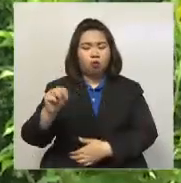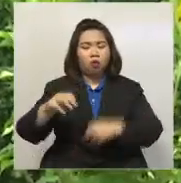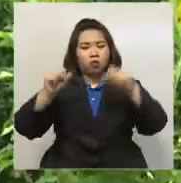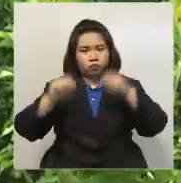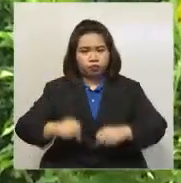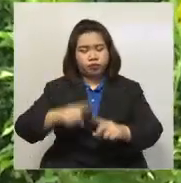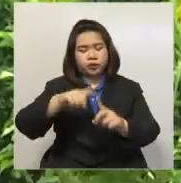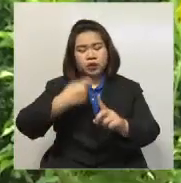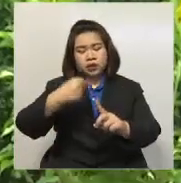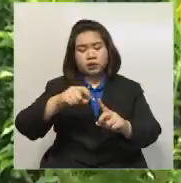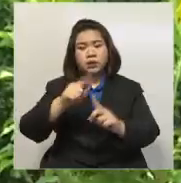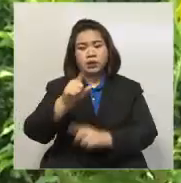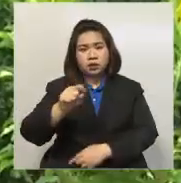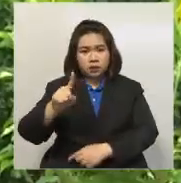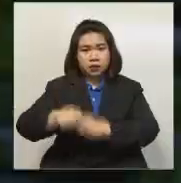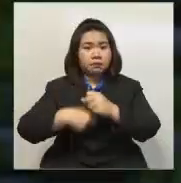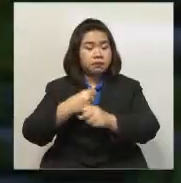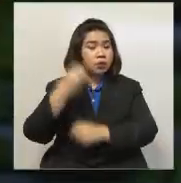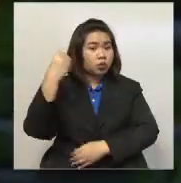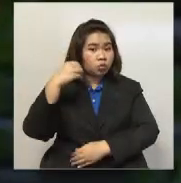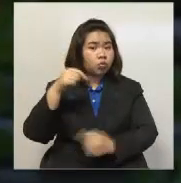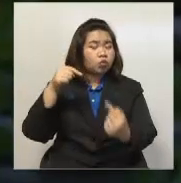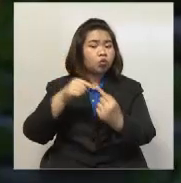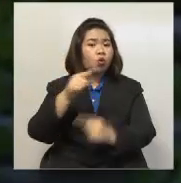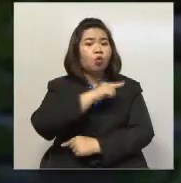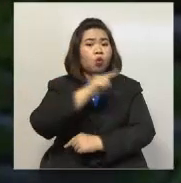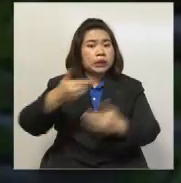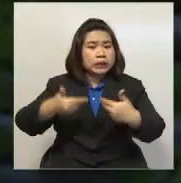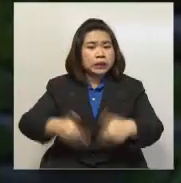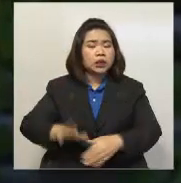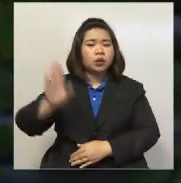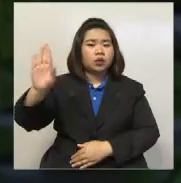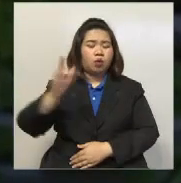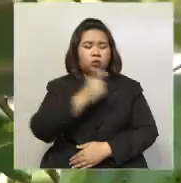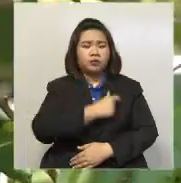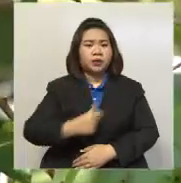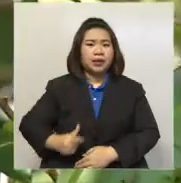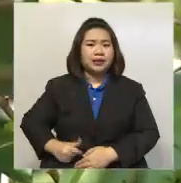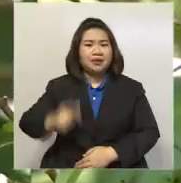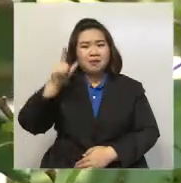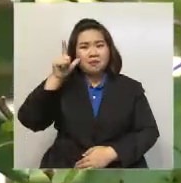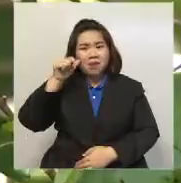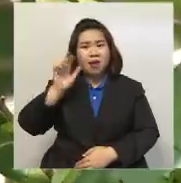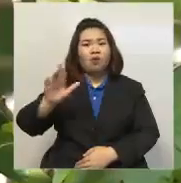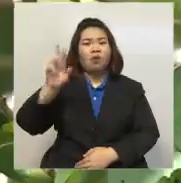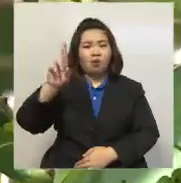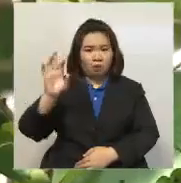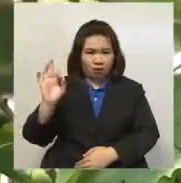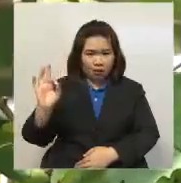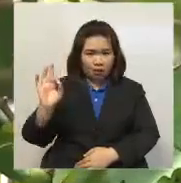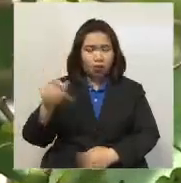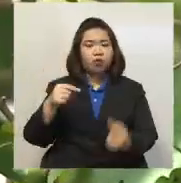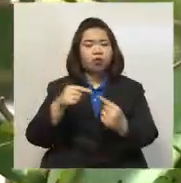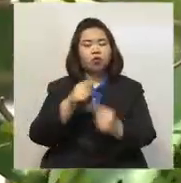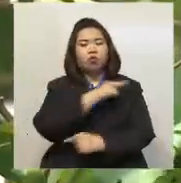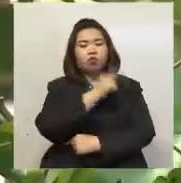ที่21ตุลาคมของทุกปีซึ่งเป็นวันคล้ายวันพระราชสมภพของสมเด็จพระศรีนครินทราบรมราชชนนีเ